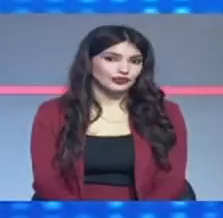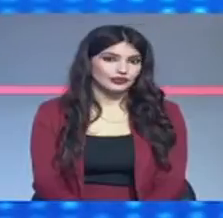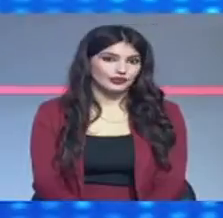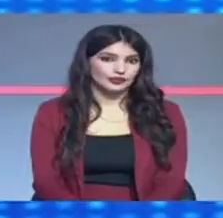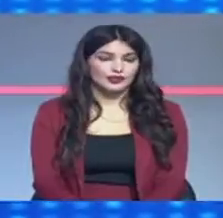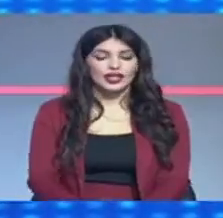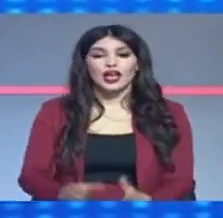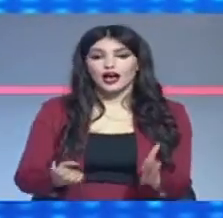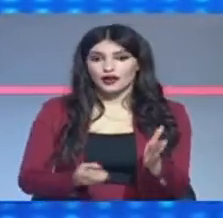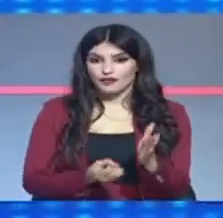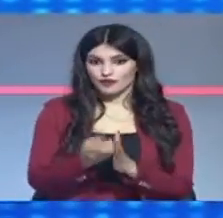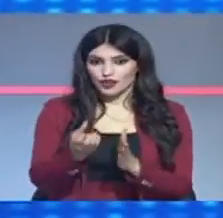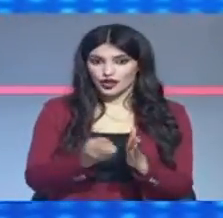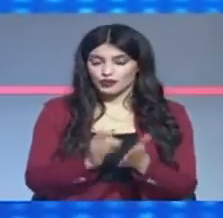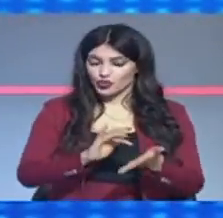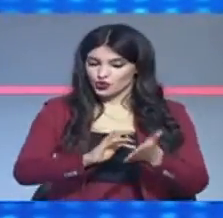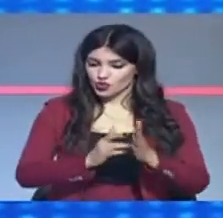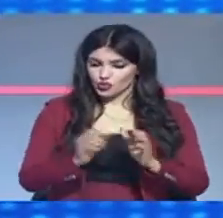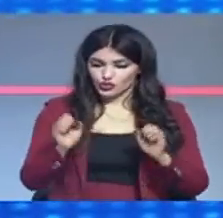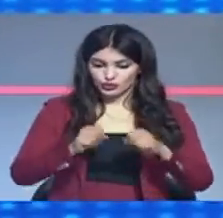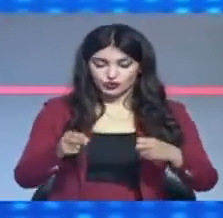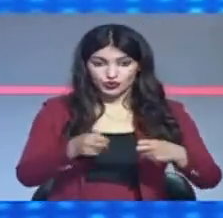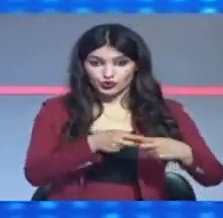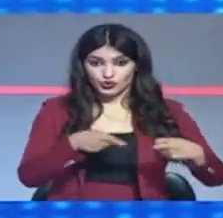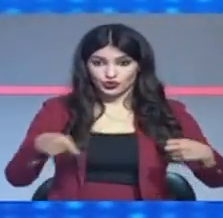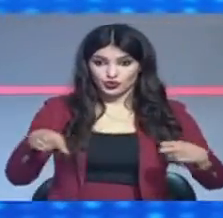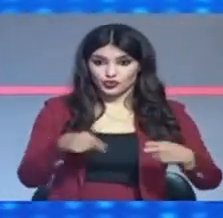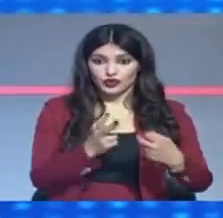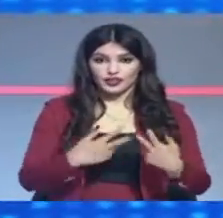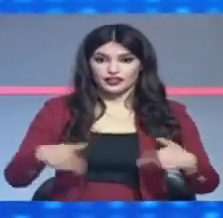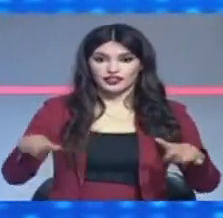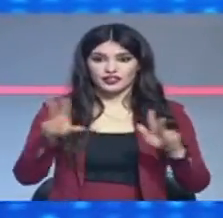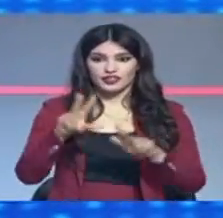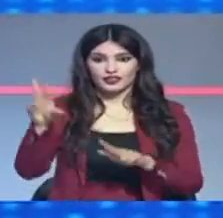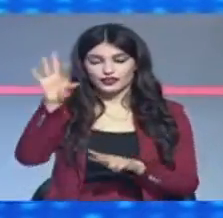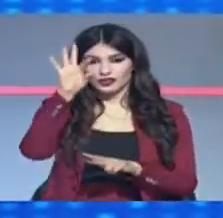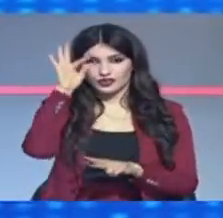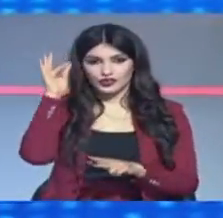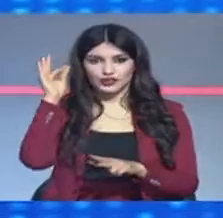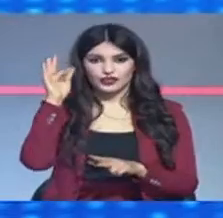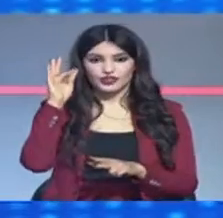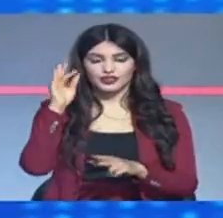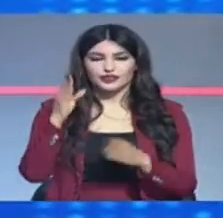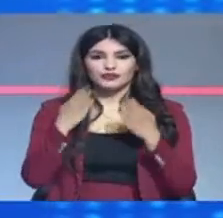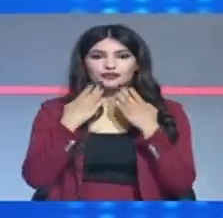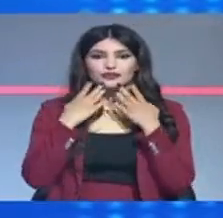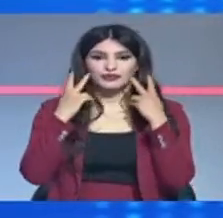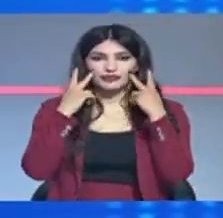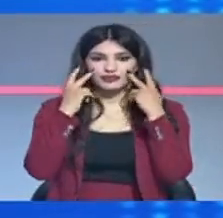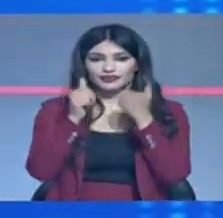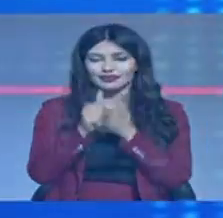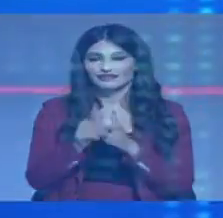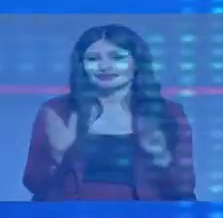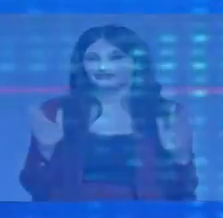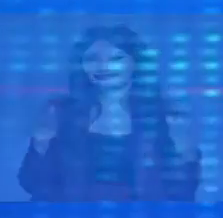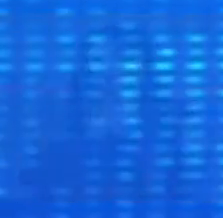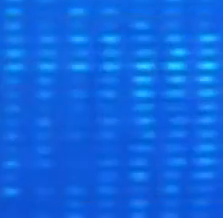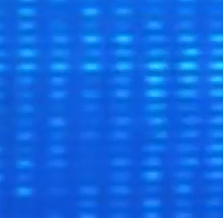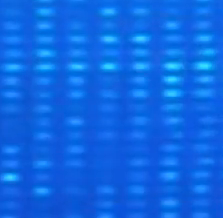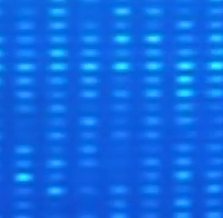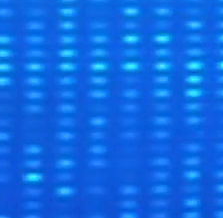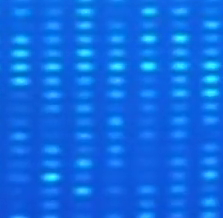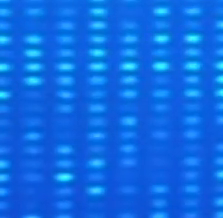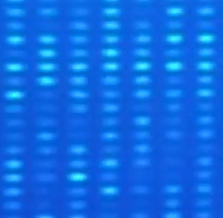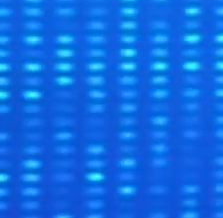لنا هذه وغيرها على ذمتكم مشاهدين عبر بوابه التلفزه التونسيه بيت الفيزا نلقاكم على